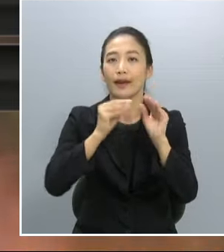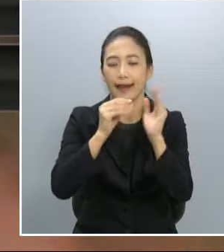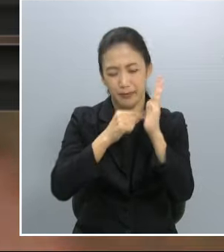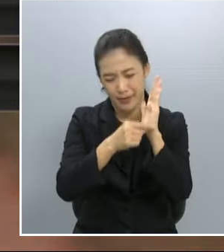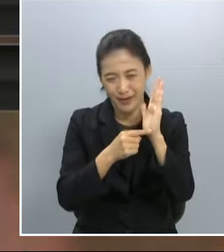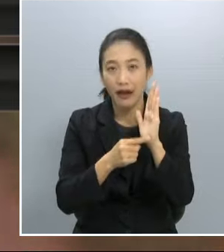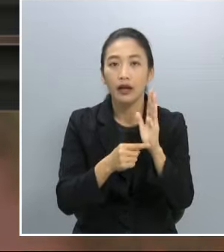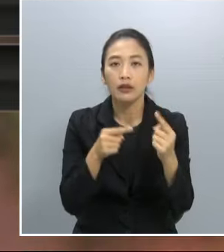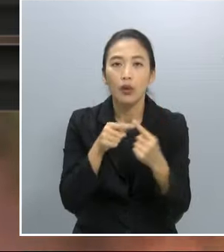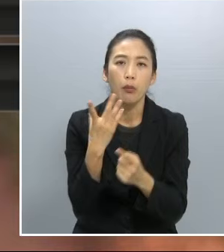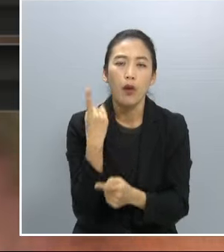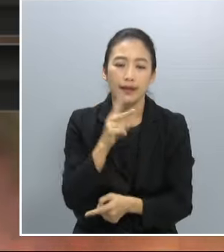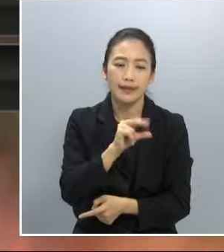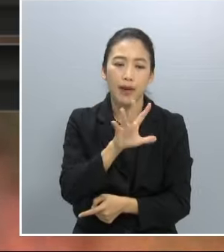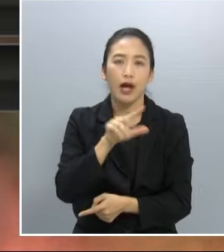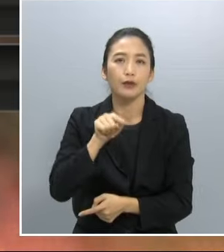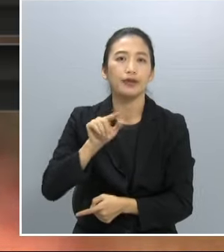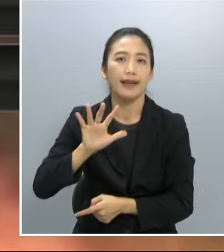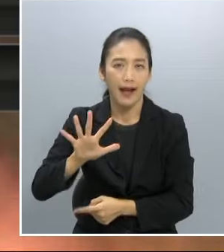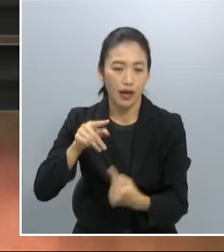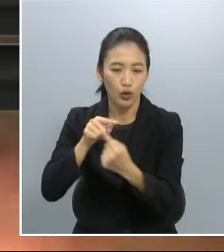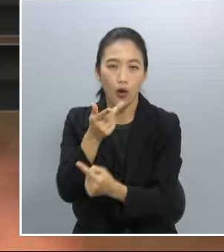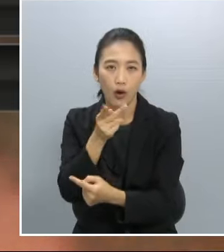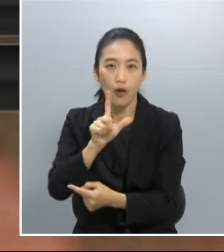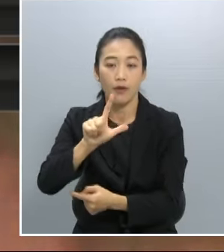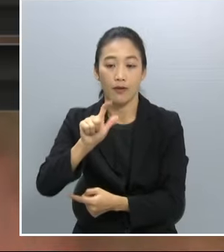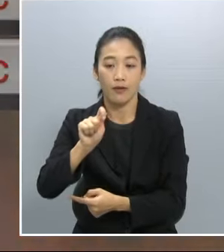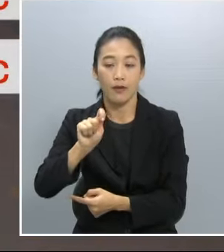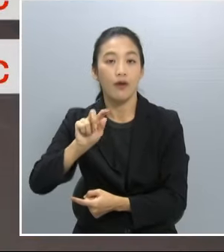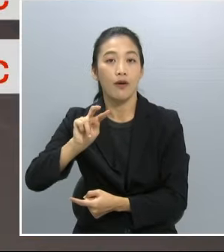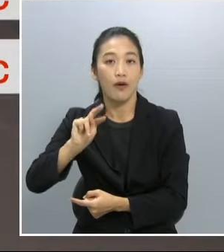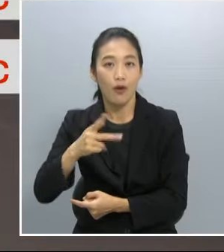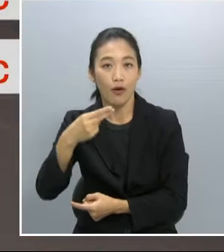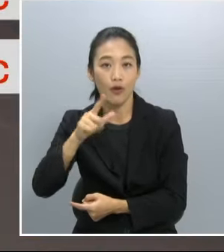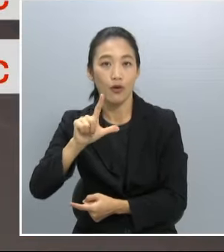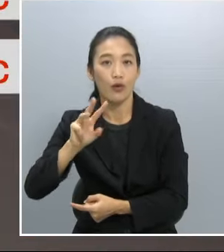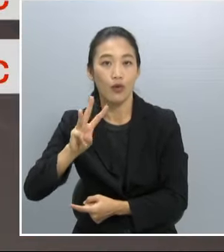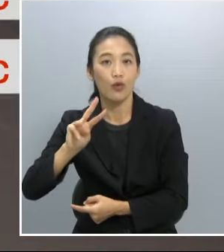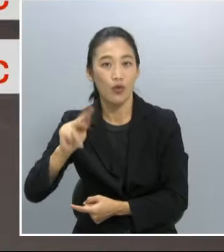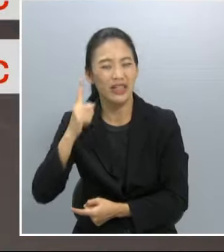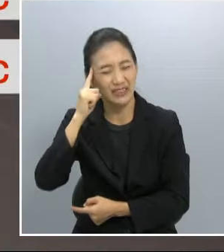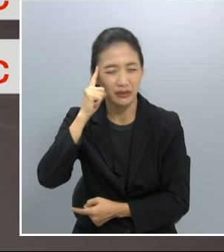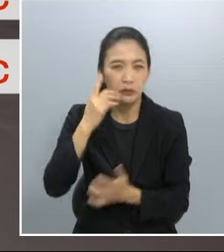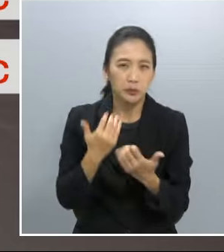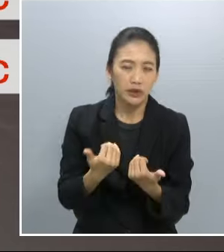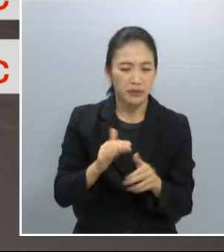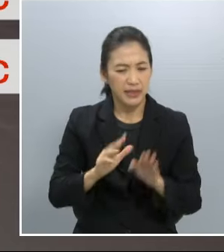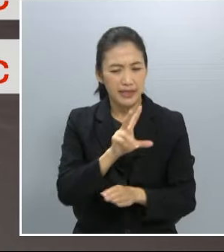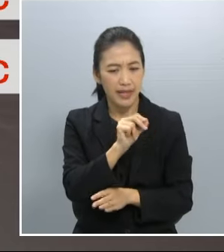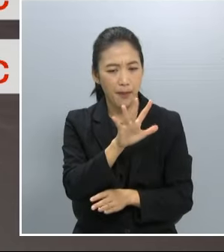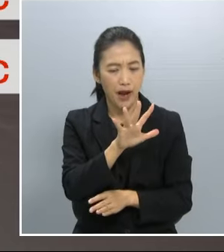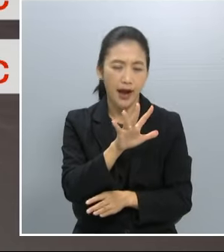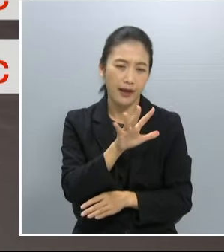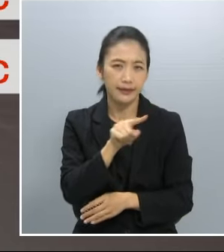35.5คาดการ์วันนี้เหนือก็จะหนักที่สุดประมาณ35-40ถัดมาก็จะเป็นภาค